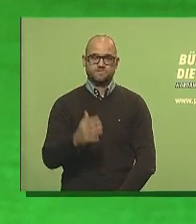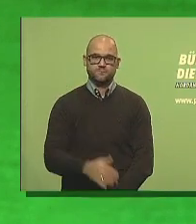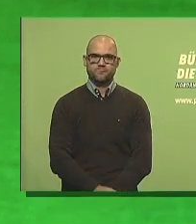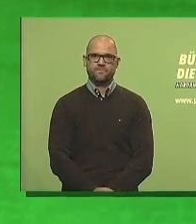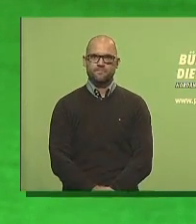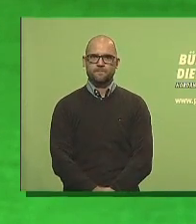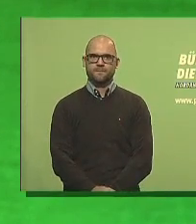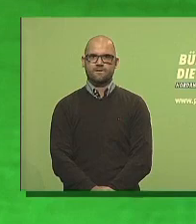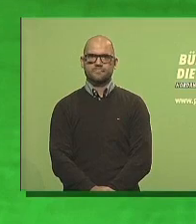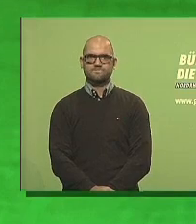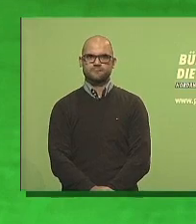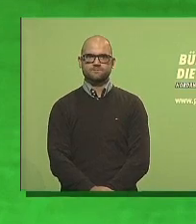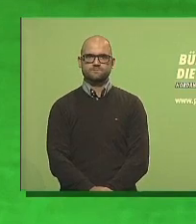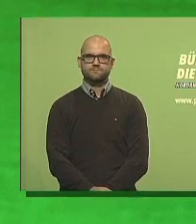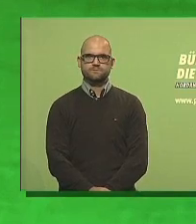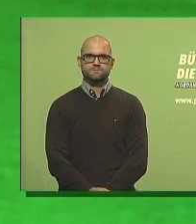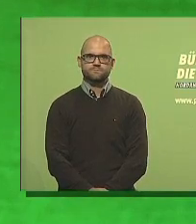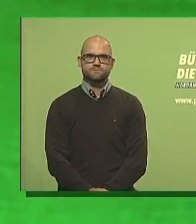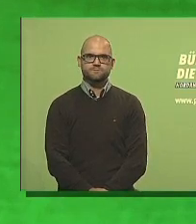Und